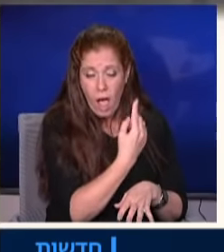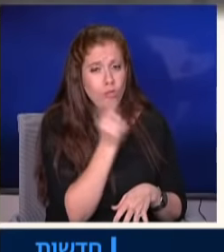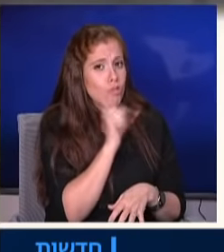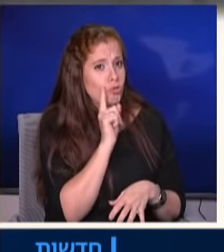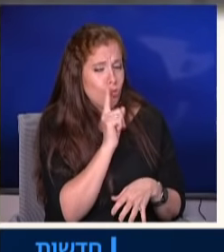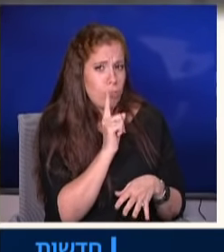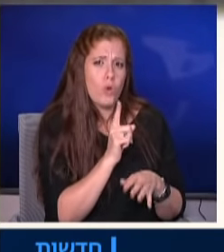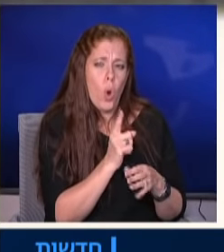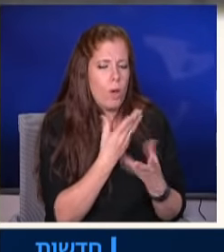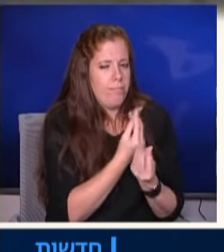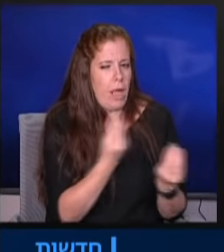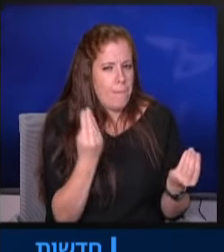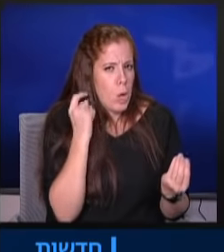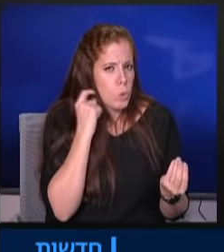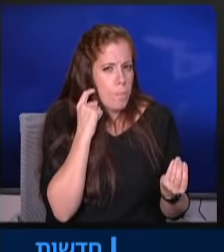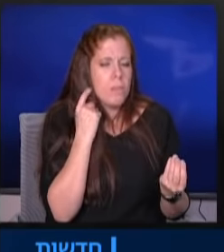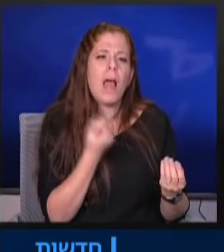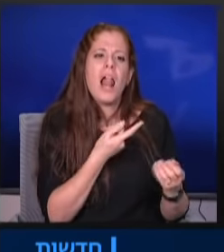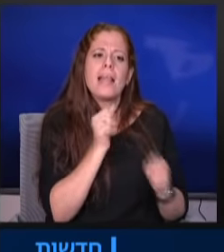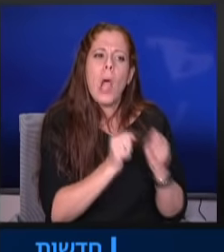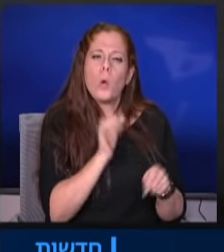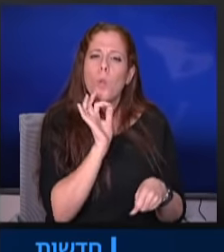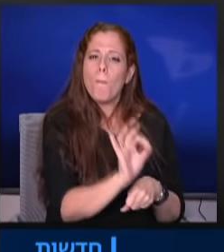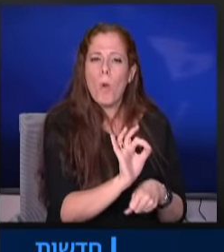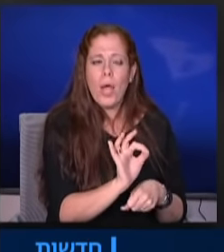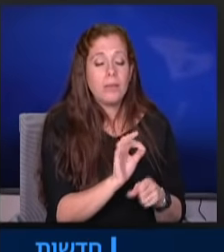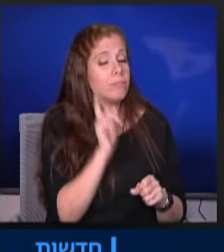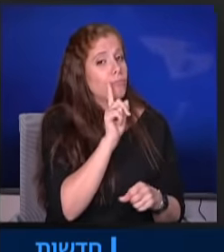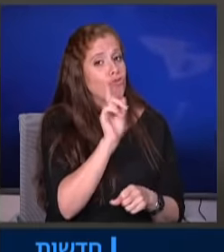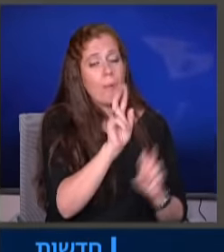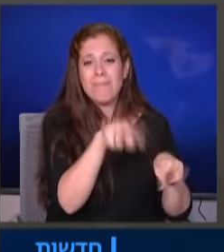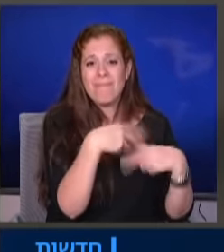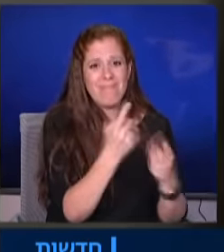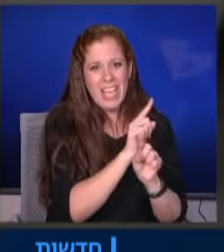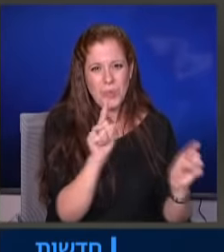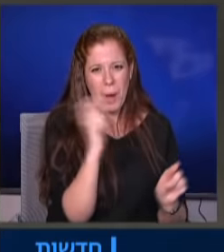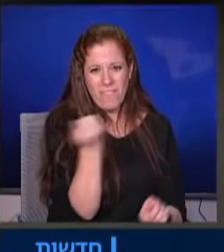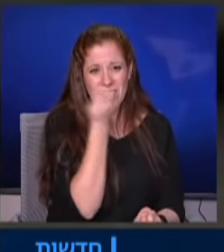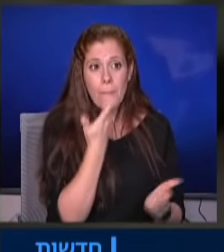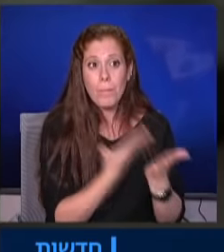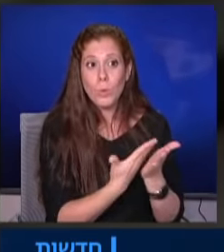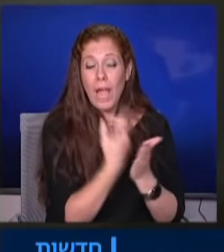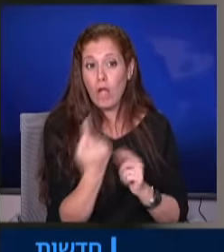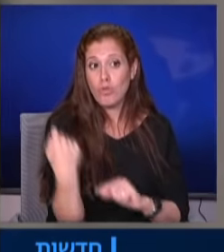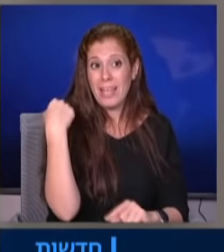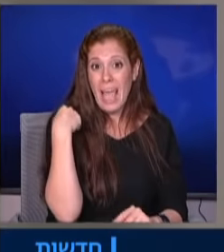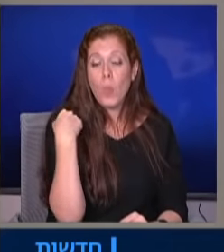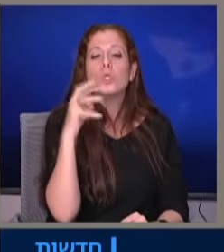בנוגע להתנהגות פוגענית ובוטה. את שמו עדיין לא ניתן לפרסם, עדות אחת כזאת שהגיעה אלינו